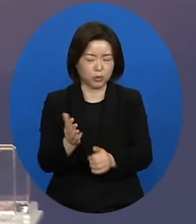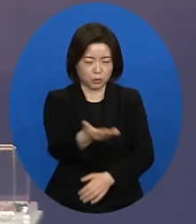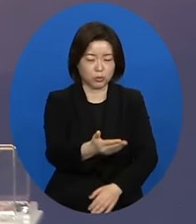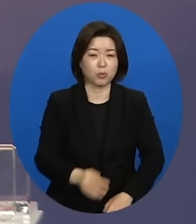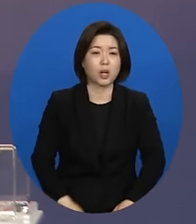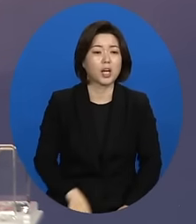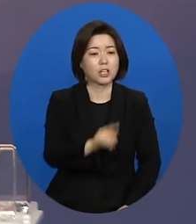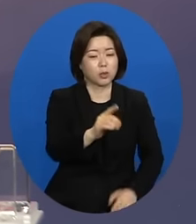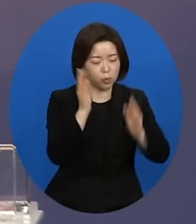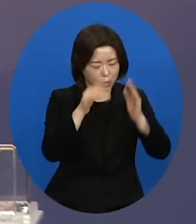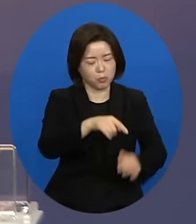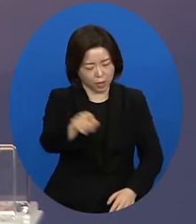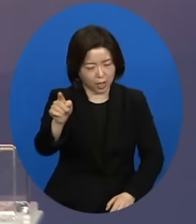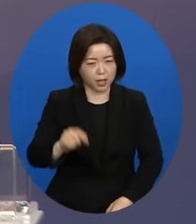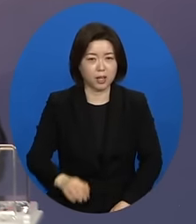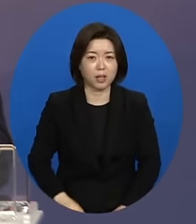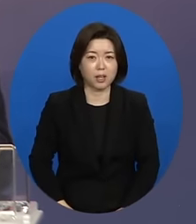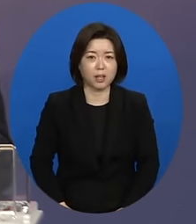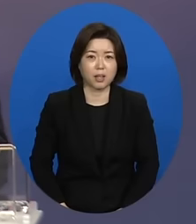너는 공부만 해.